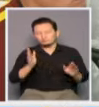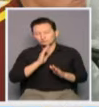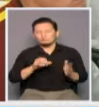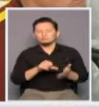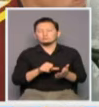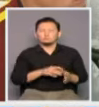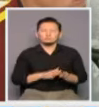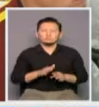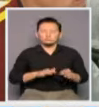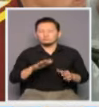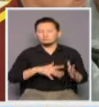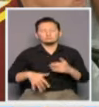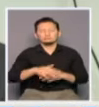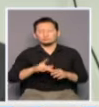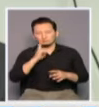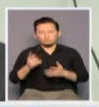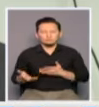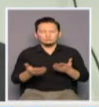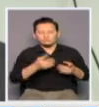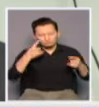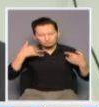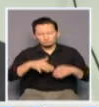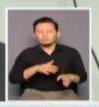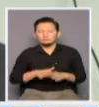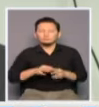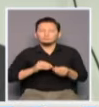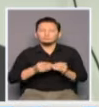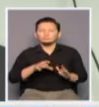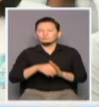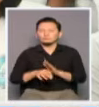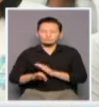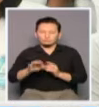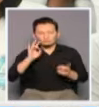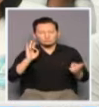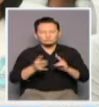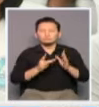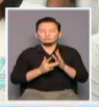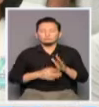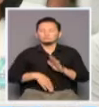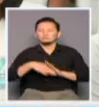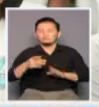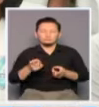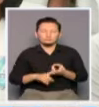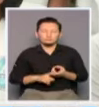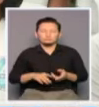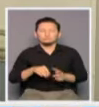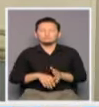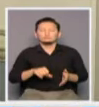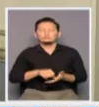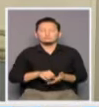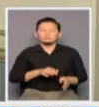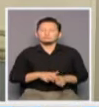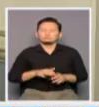состоянии реки Урал, о привлечении молодежи к решению экологических проблем, популяризация туристских ресурсов региона и развитие